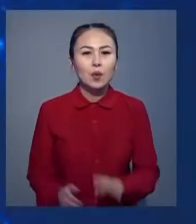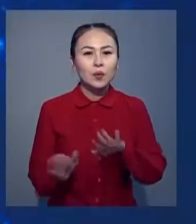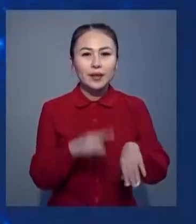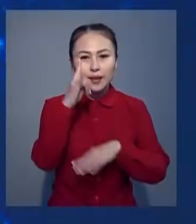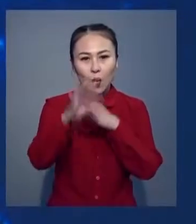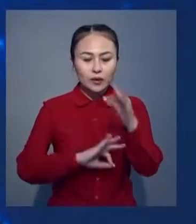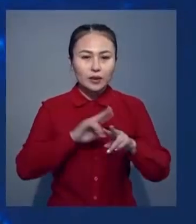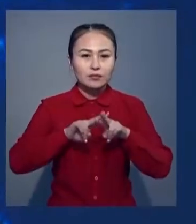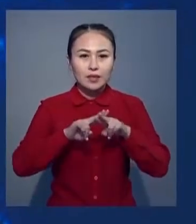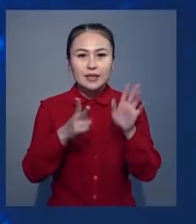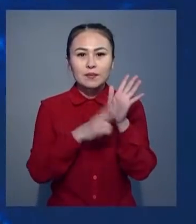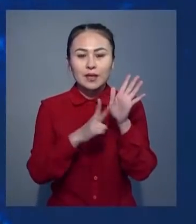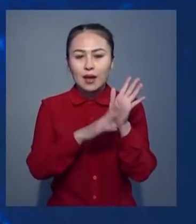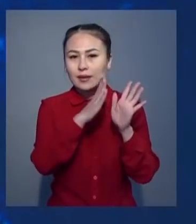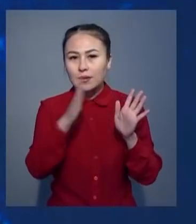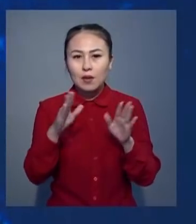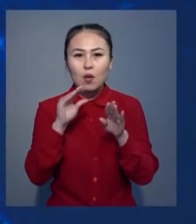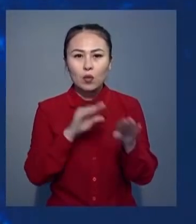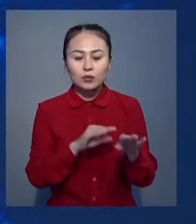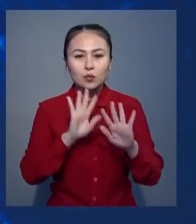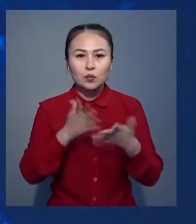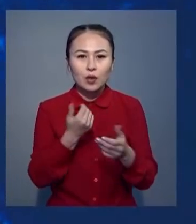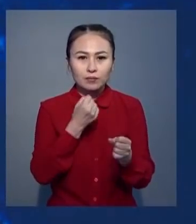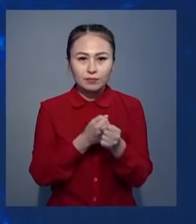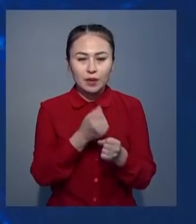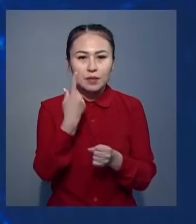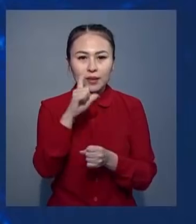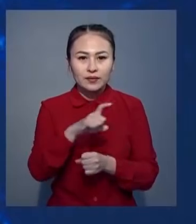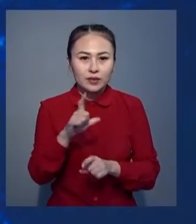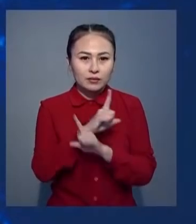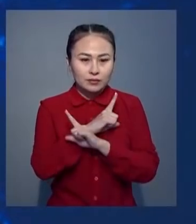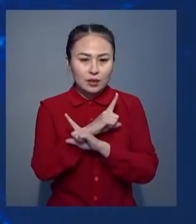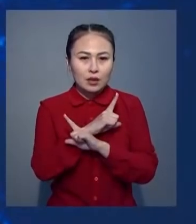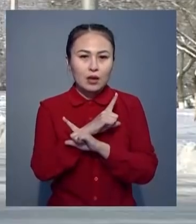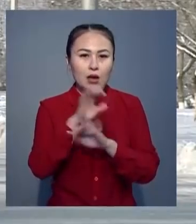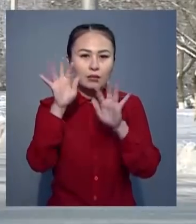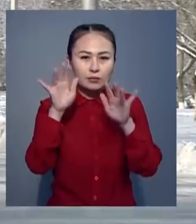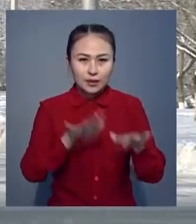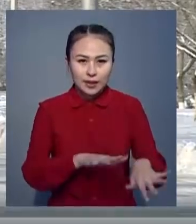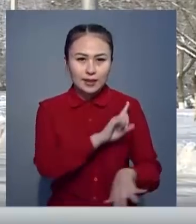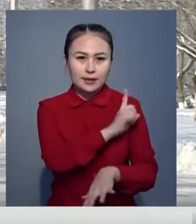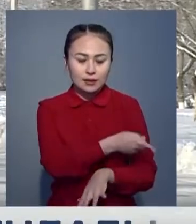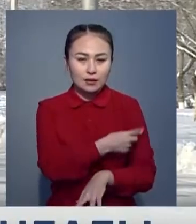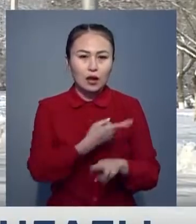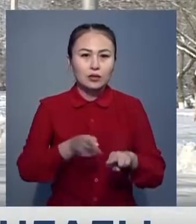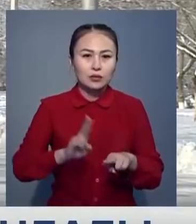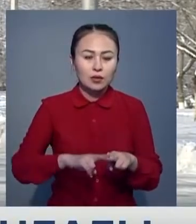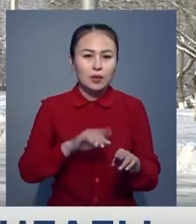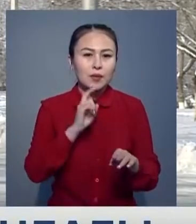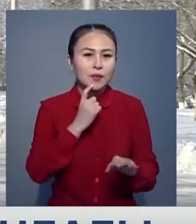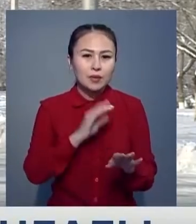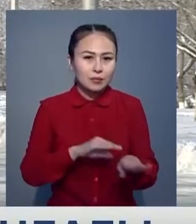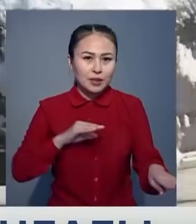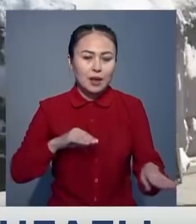Өткен тәулікте елордада 70-ден астам жол көлік оқиғасы тіркеліп, бір адам жарақат алған. Қалың жауған қар көлік қозғалысын